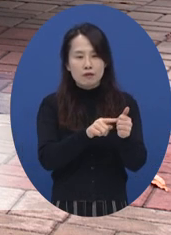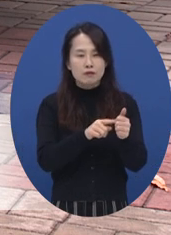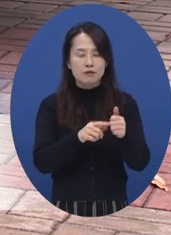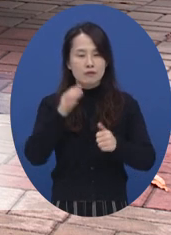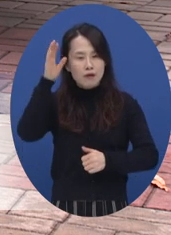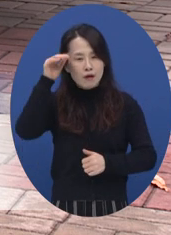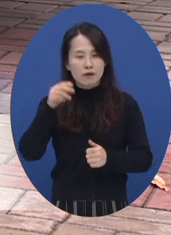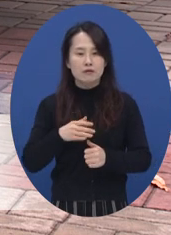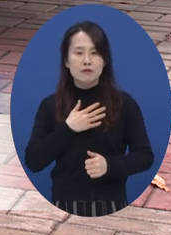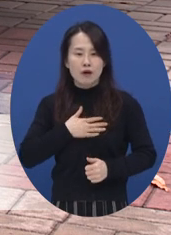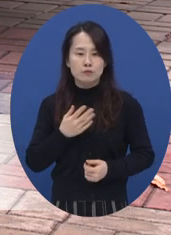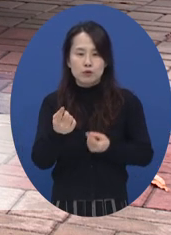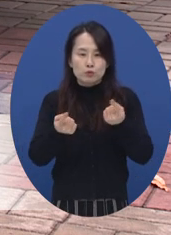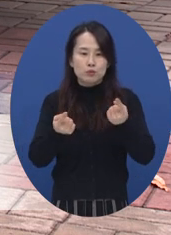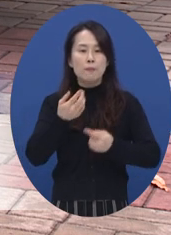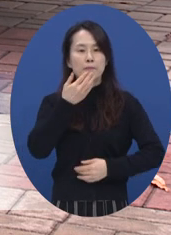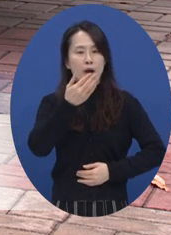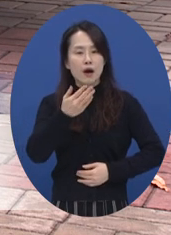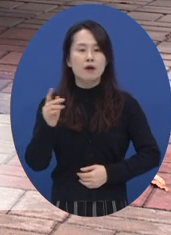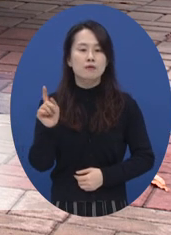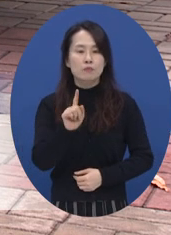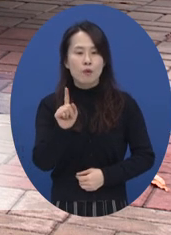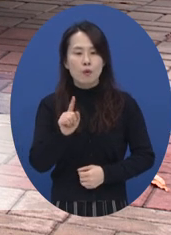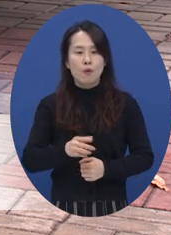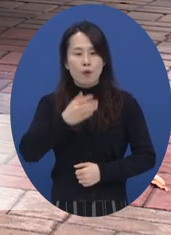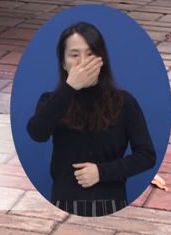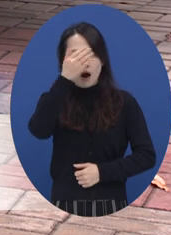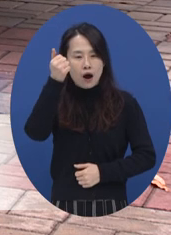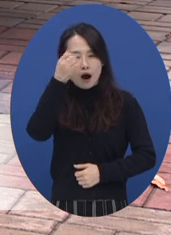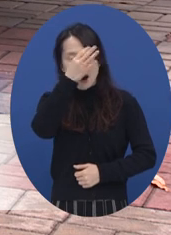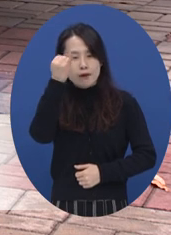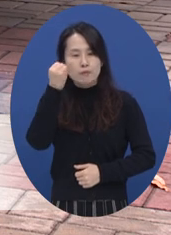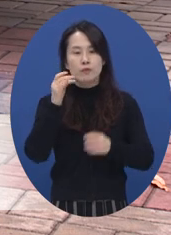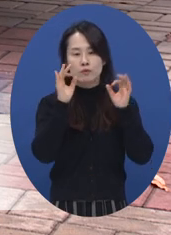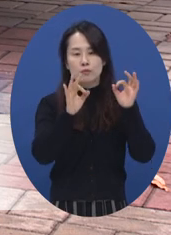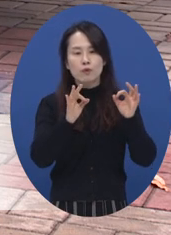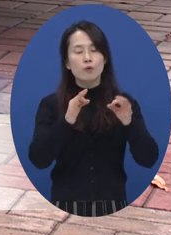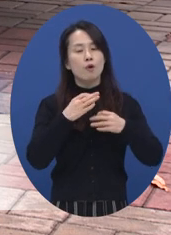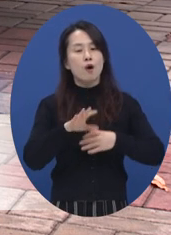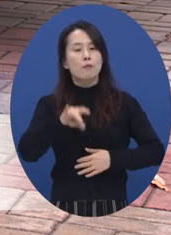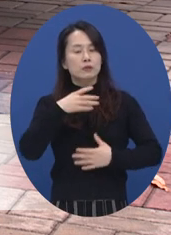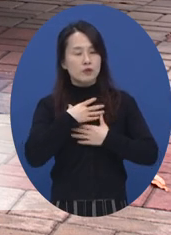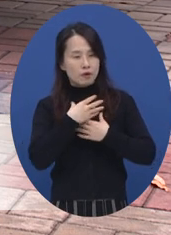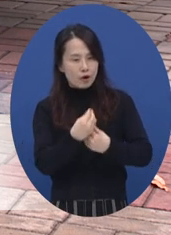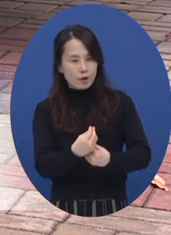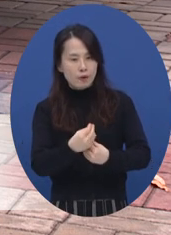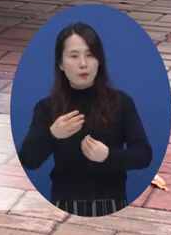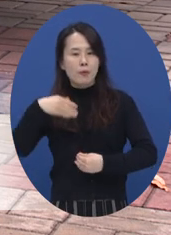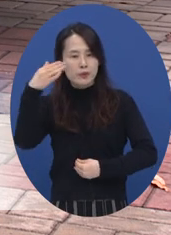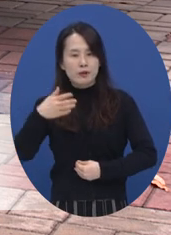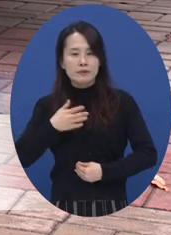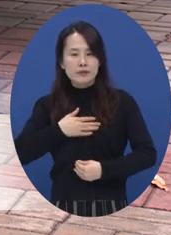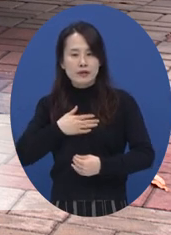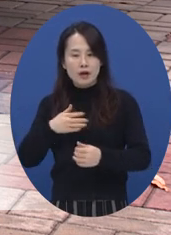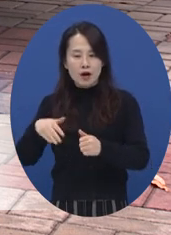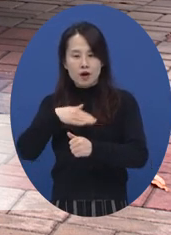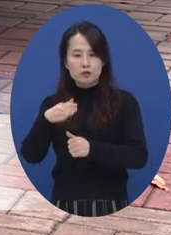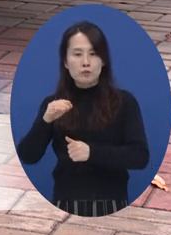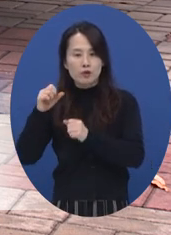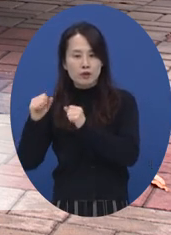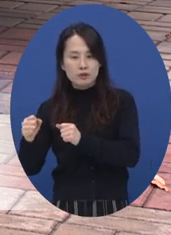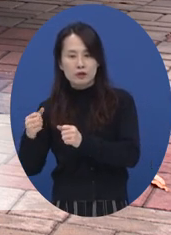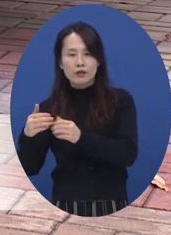교감이 그런 감정을 좀 컨트롤할 수 있었던 게 할머니 보고서 그렇단 안정한 다음에 제가